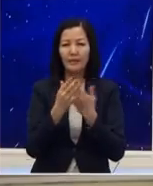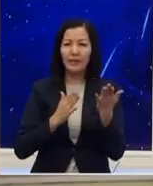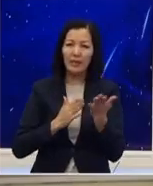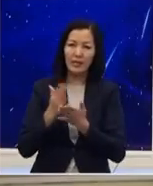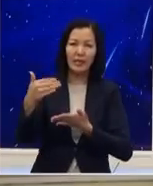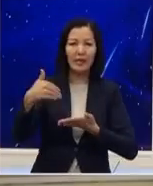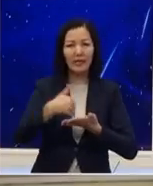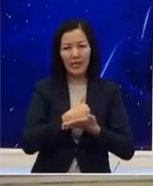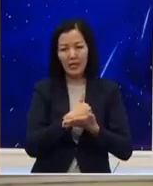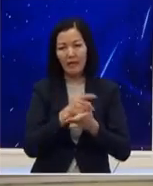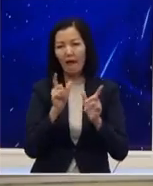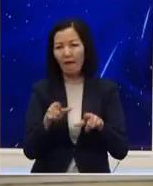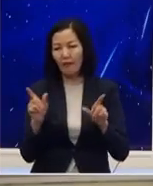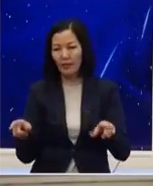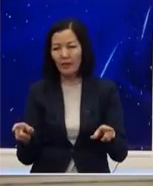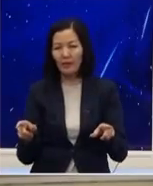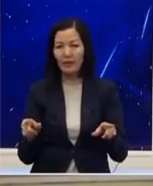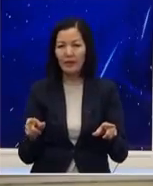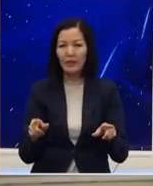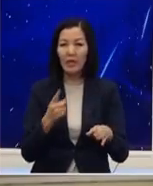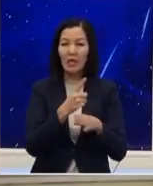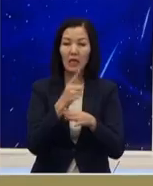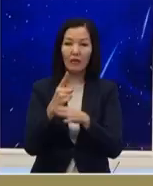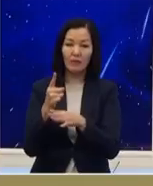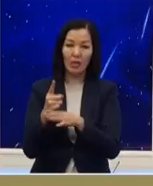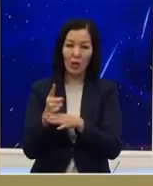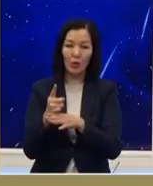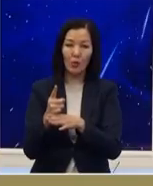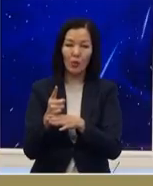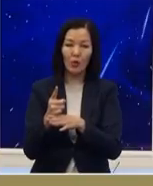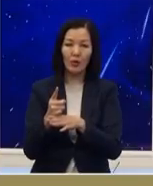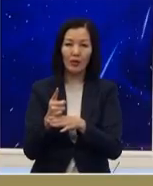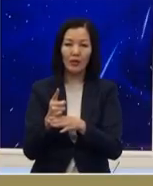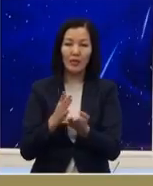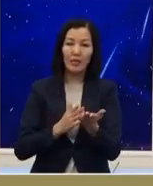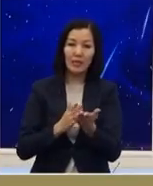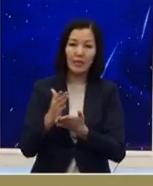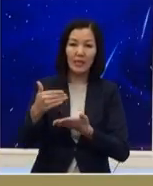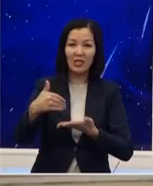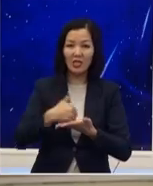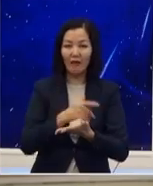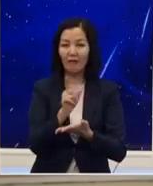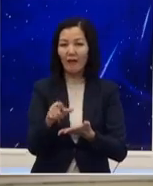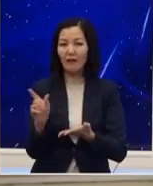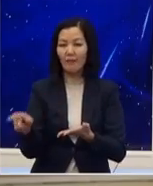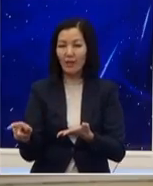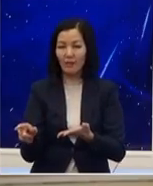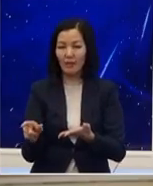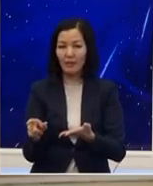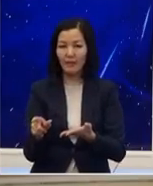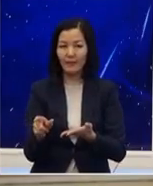баратқан адамдарды тыйым салу және сол кіретін шығатын адамдармен